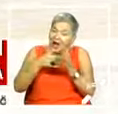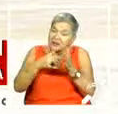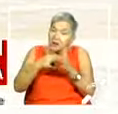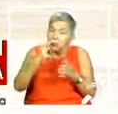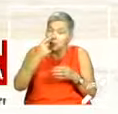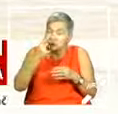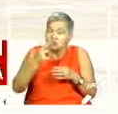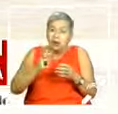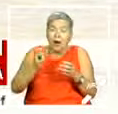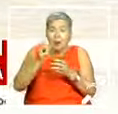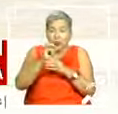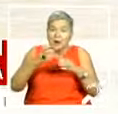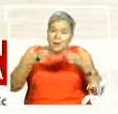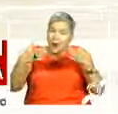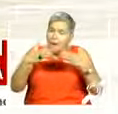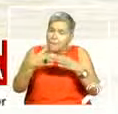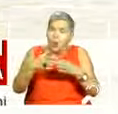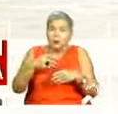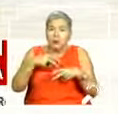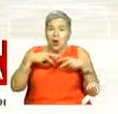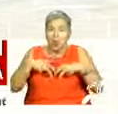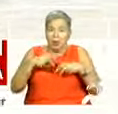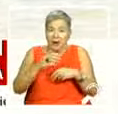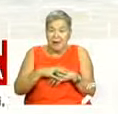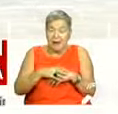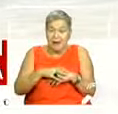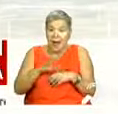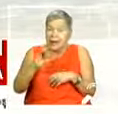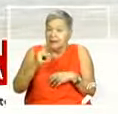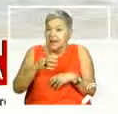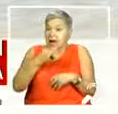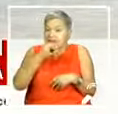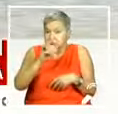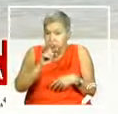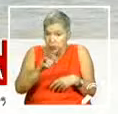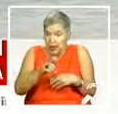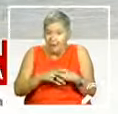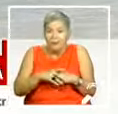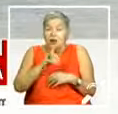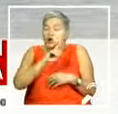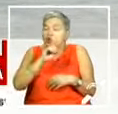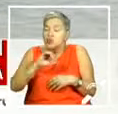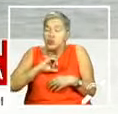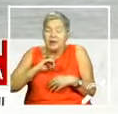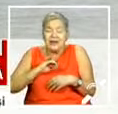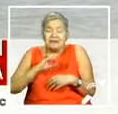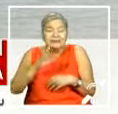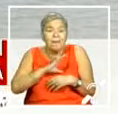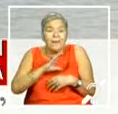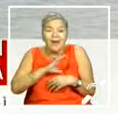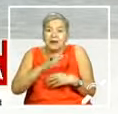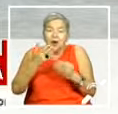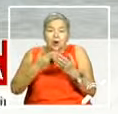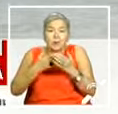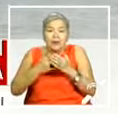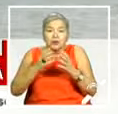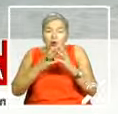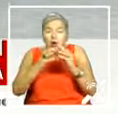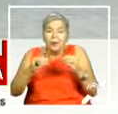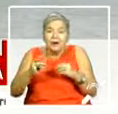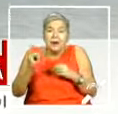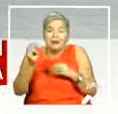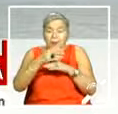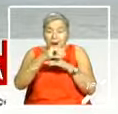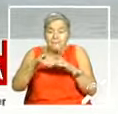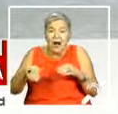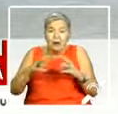infrastructurii portoare ucrainene, însă precizează că nu este niciun pericol pentru localitățile românești de pe malul